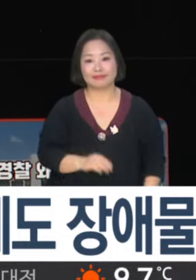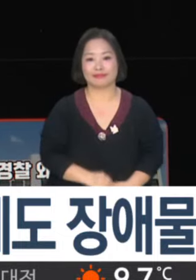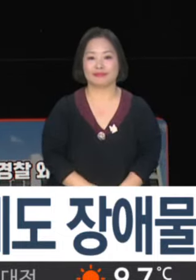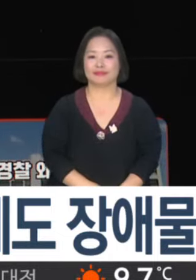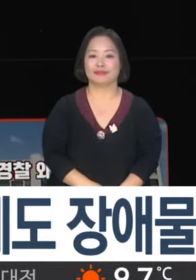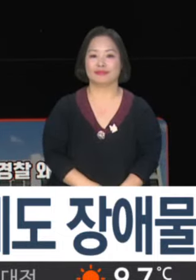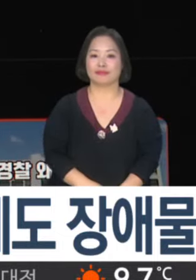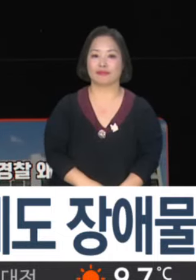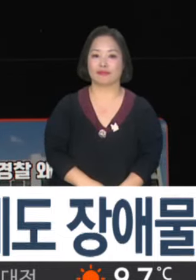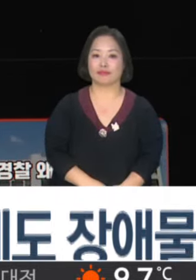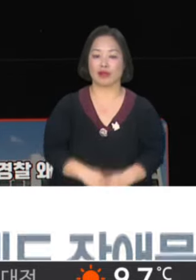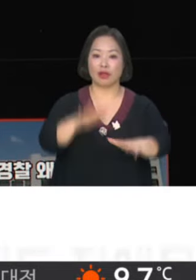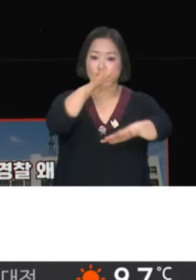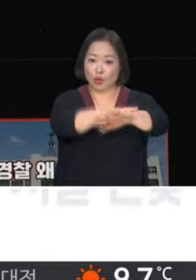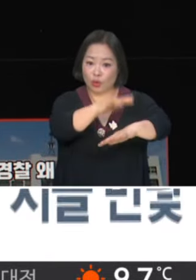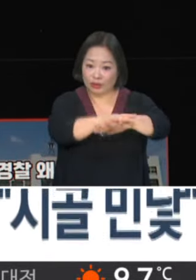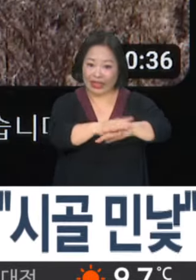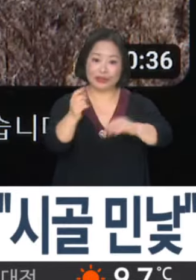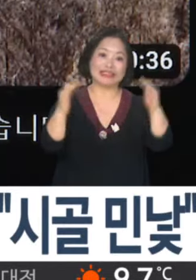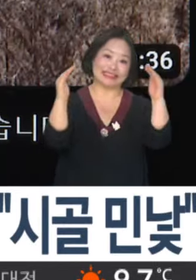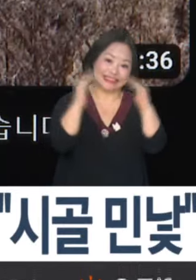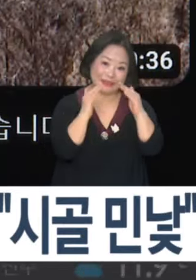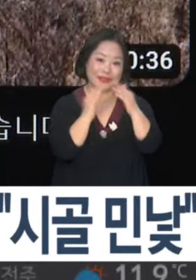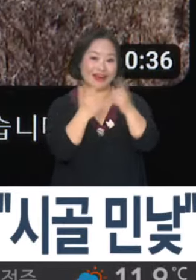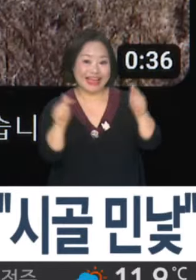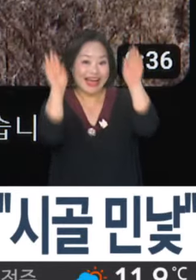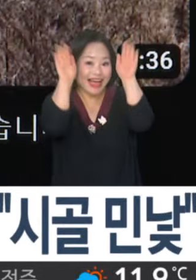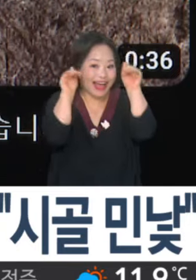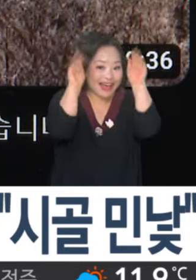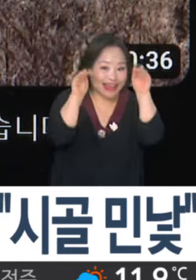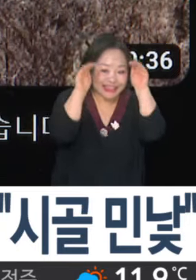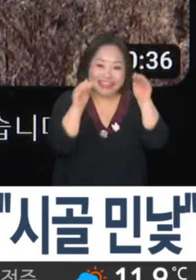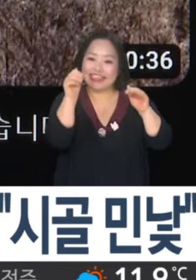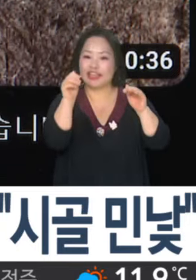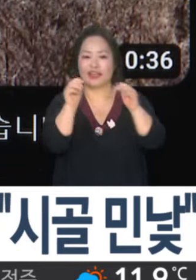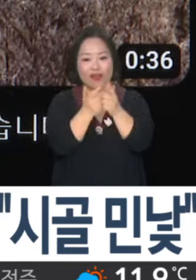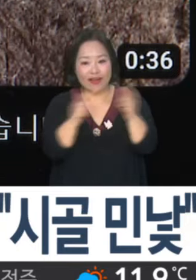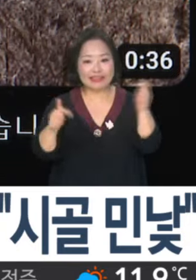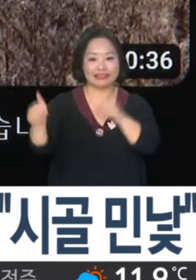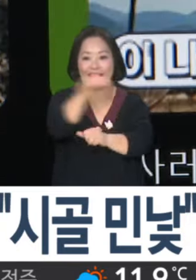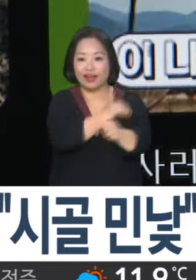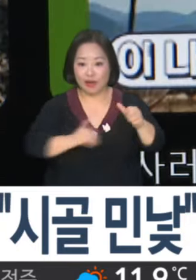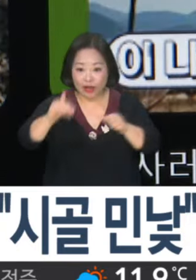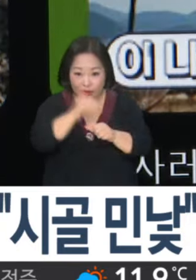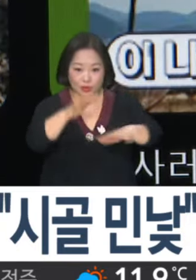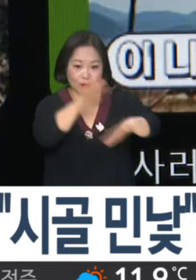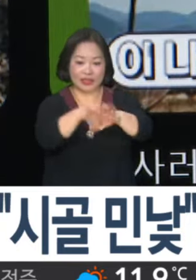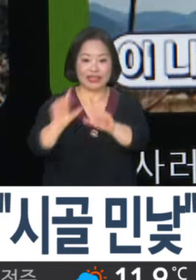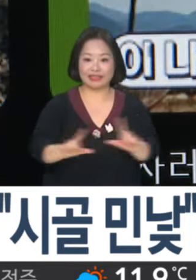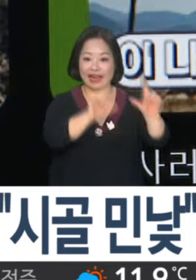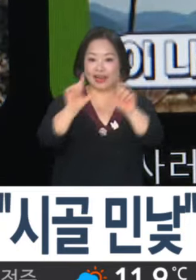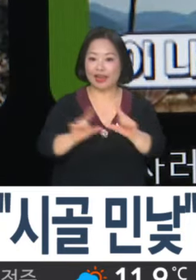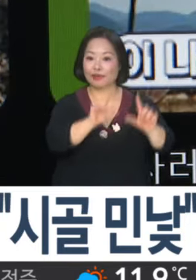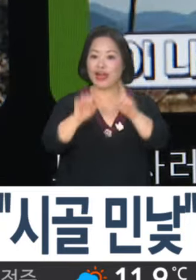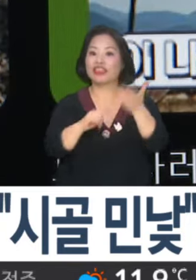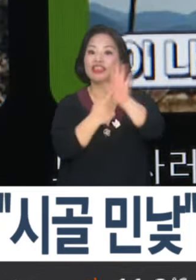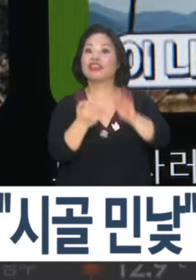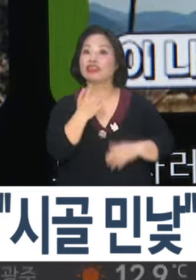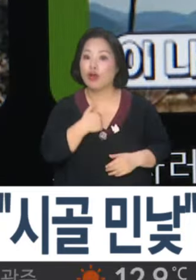기자입니다 농사는 물론 집꾸미기 시골 강아지 재롱과 풍경에 대한 감상까지 농촌에서의 삶을 누리던 한